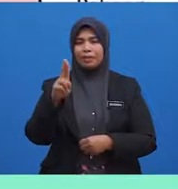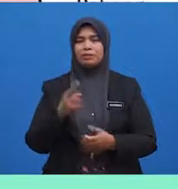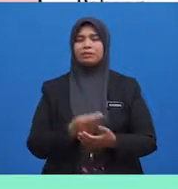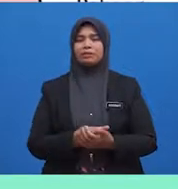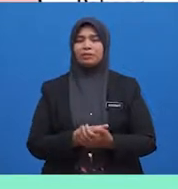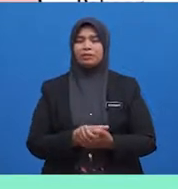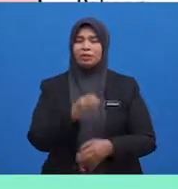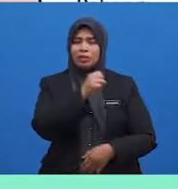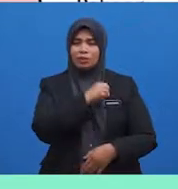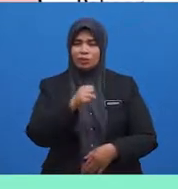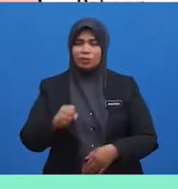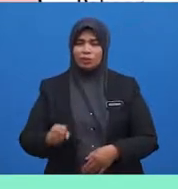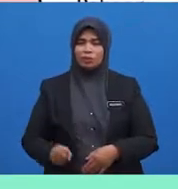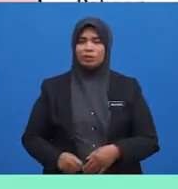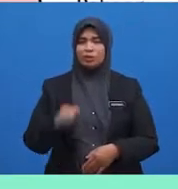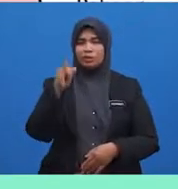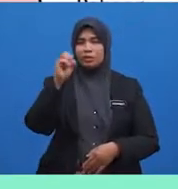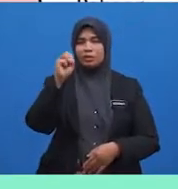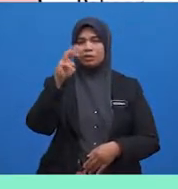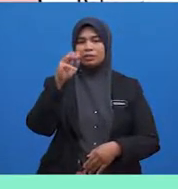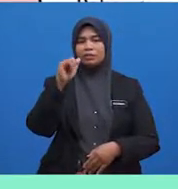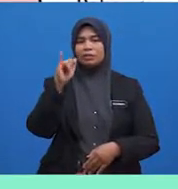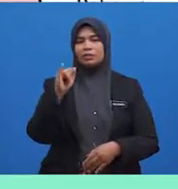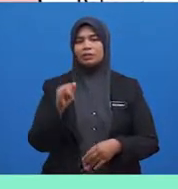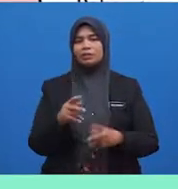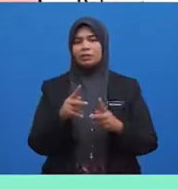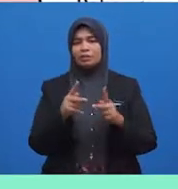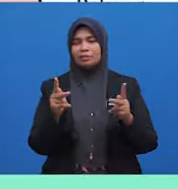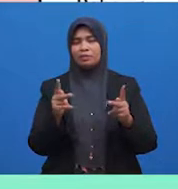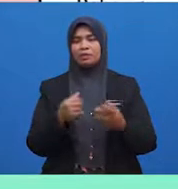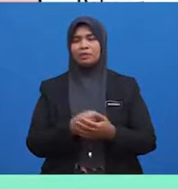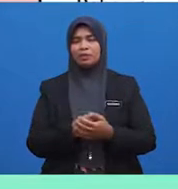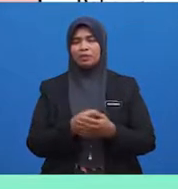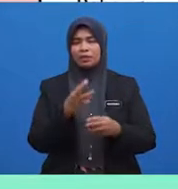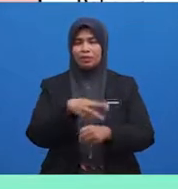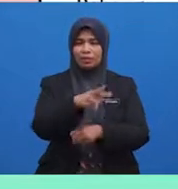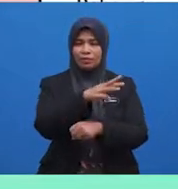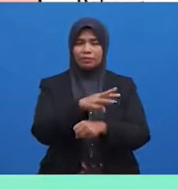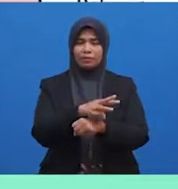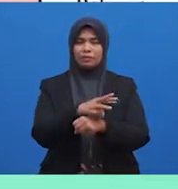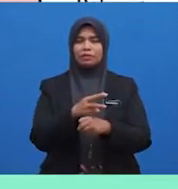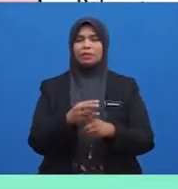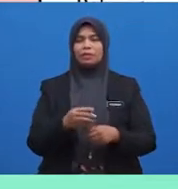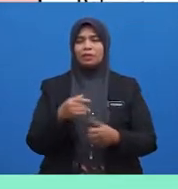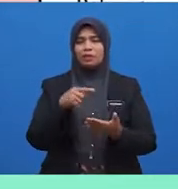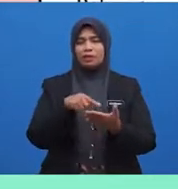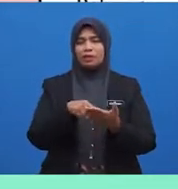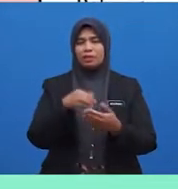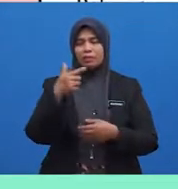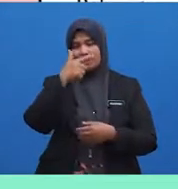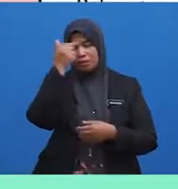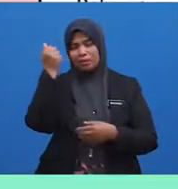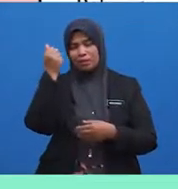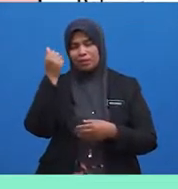Sultan Ismail mengusaha dan memajukan kawasan perlombongan baharu di Lembah Kinta. Ini menyebabkan kemunculan bandar